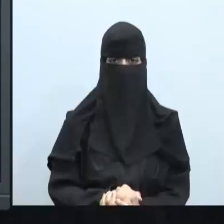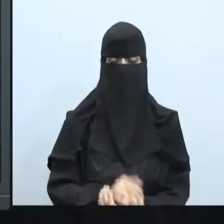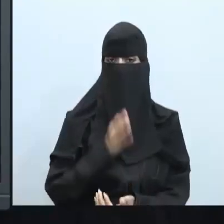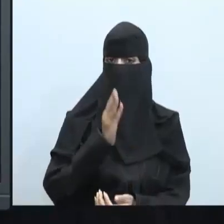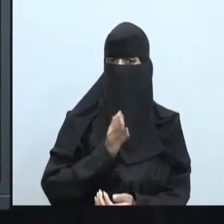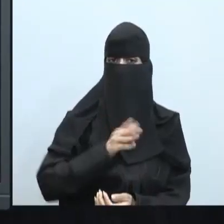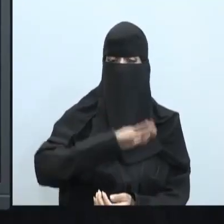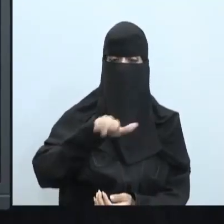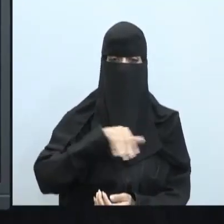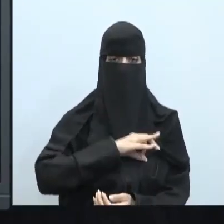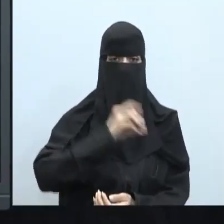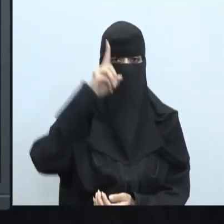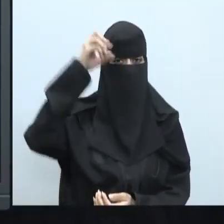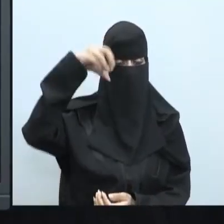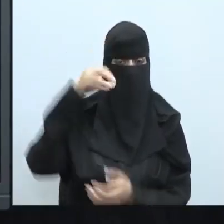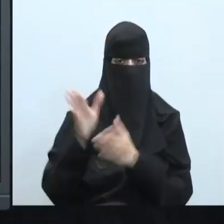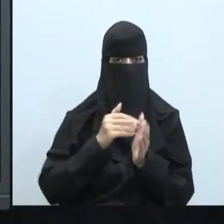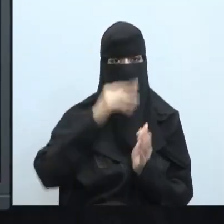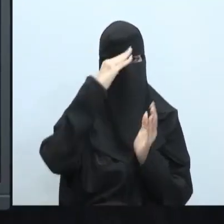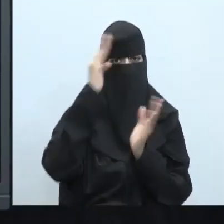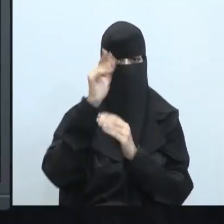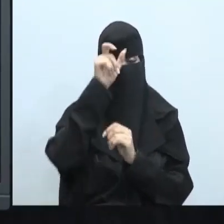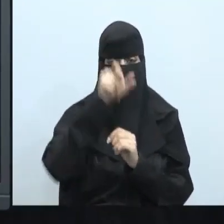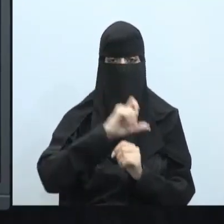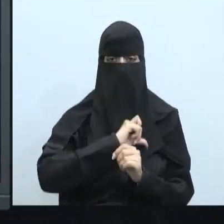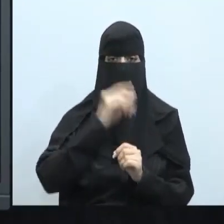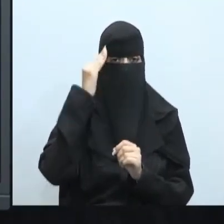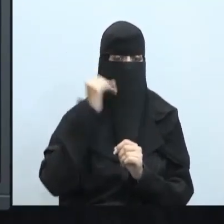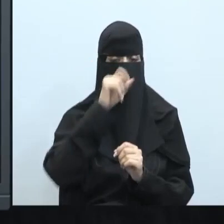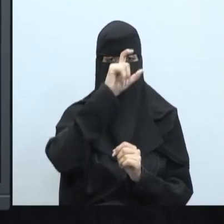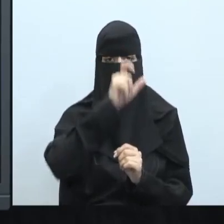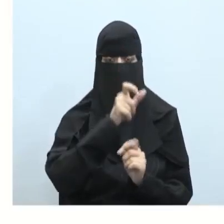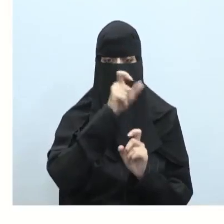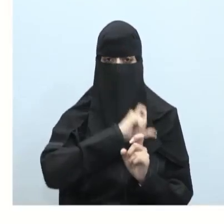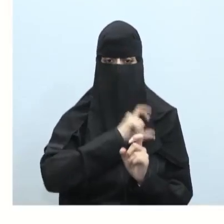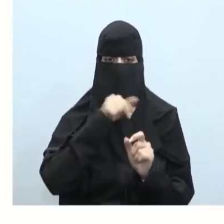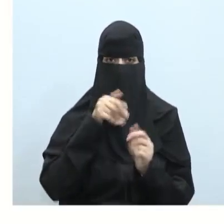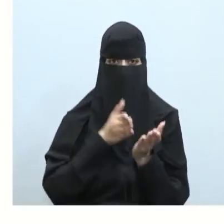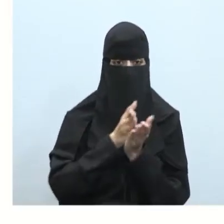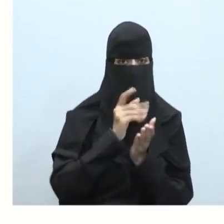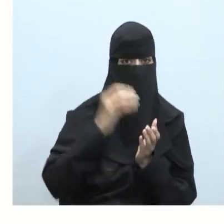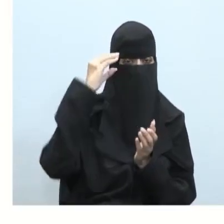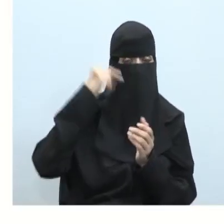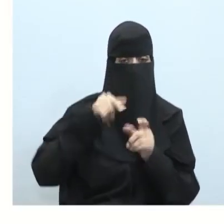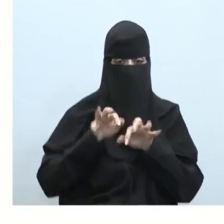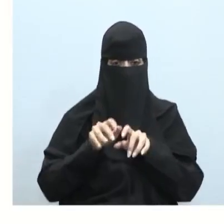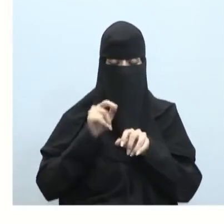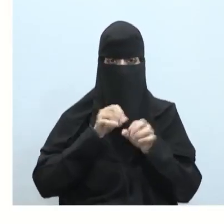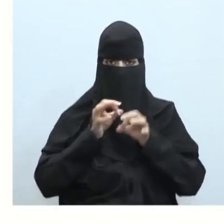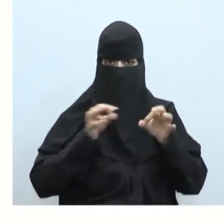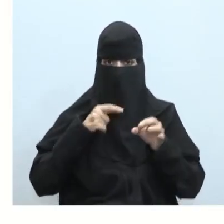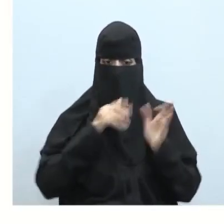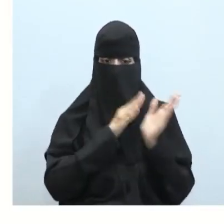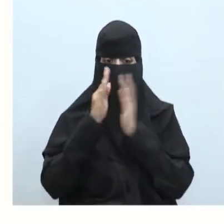السلام عليكم ورحمه الله وبركاته مرحبا بكم اعزائي الطلاب والطالبات في مساري علوم الحاسب والهندسه في